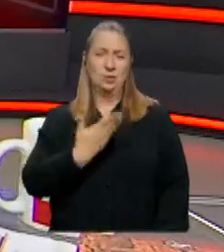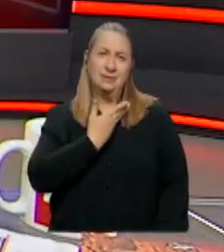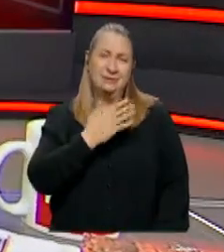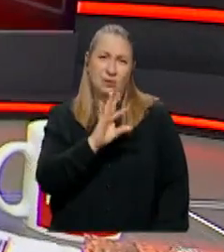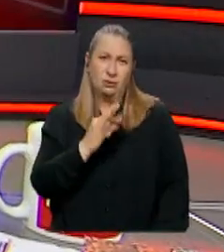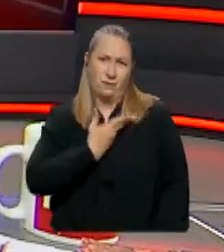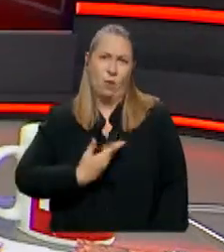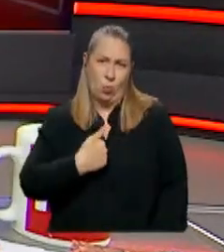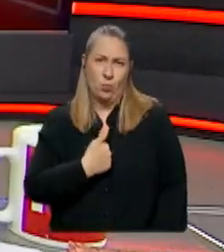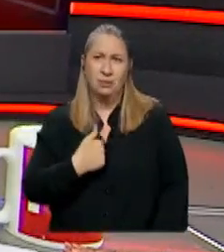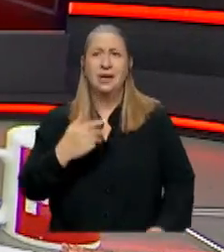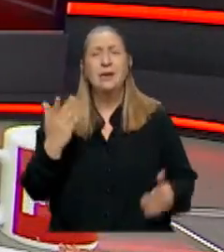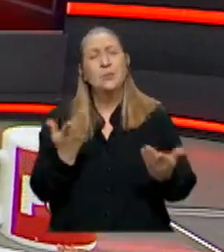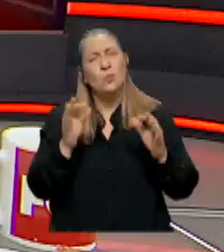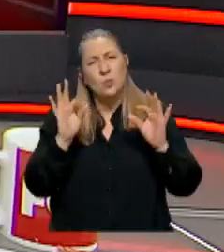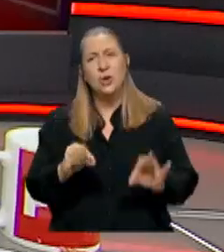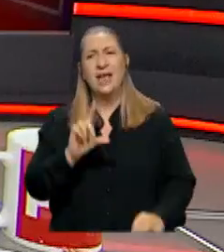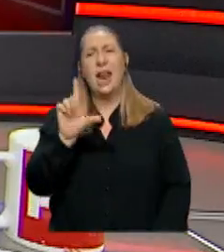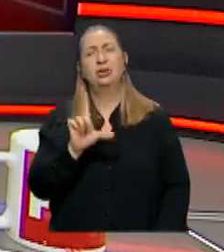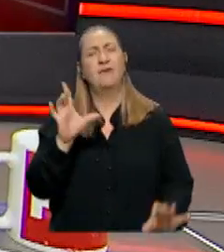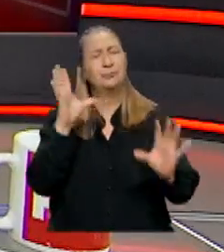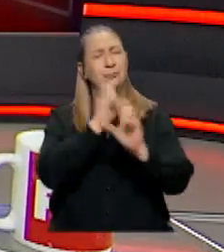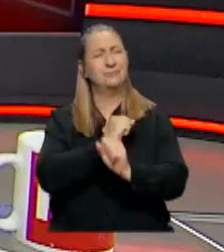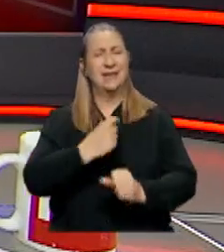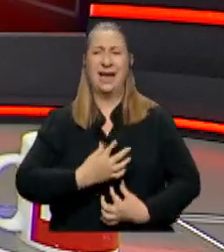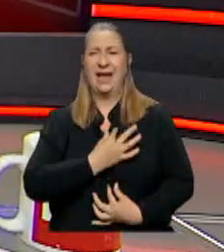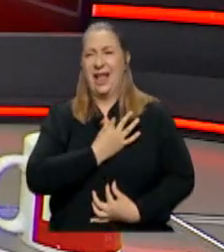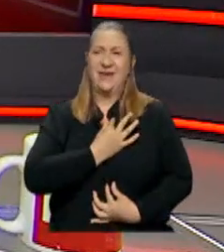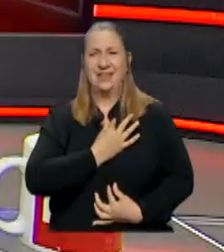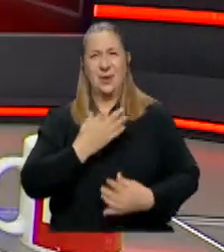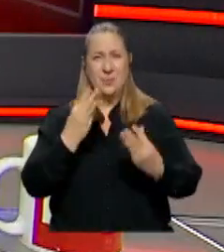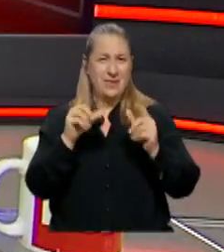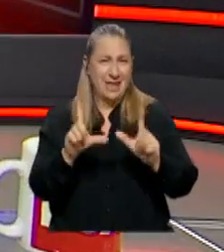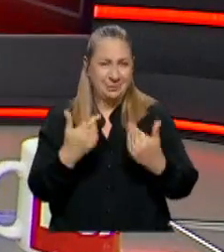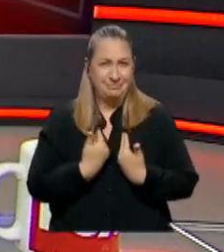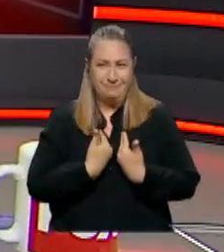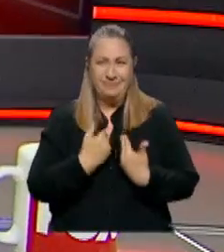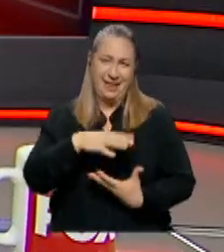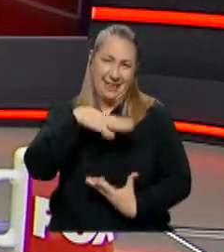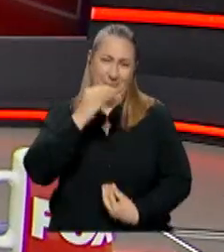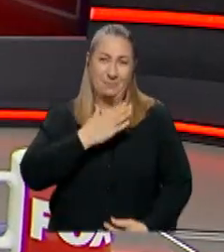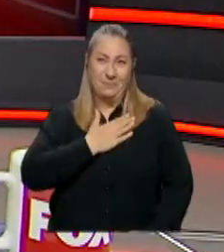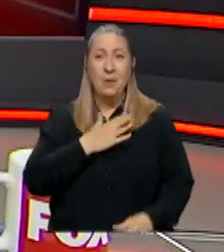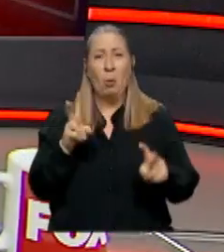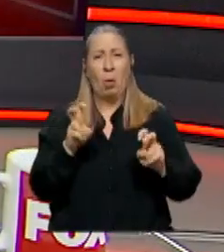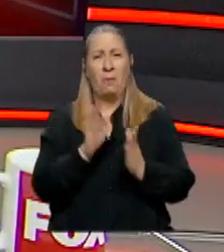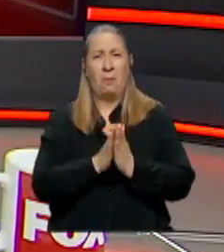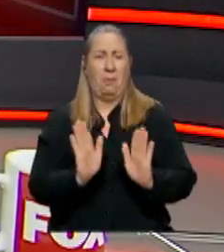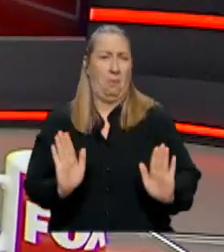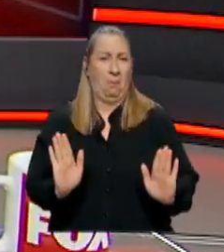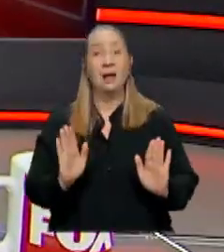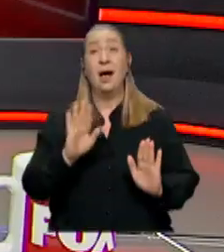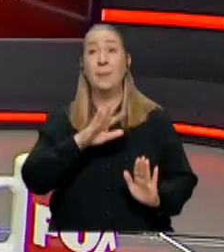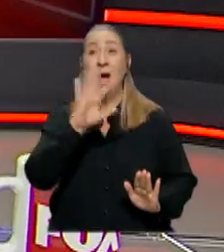tercih ediyorum. Hatta mümkün olsa lacivert. Kravat, lacivert takımı giyerim. Konu kapanır.